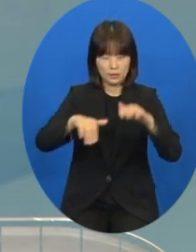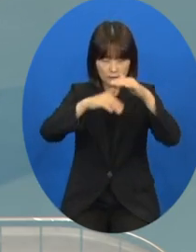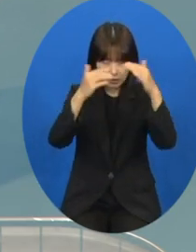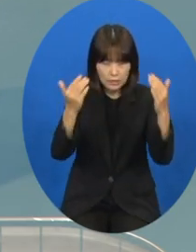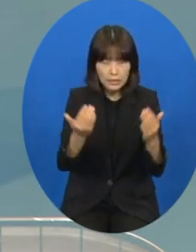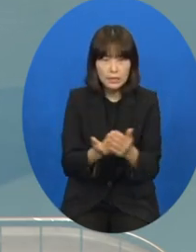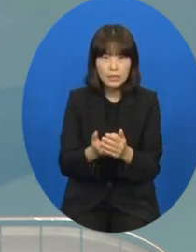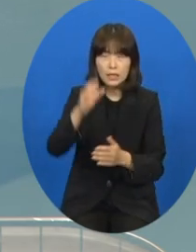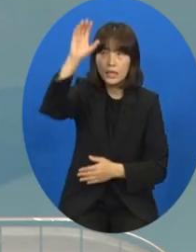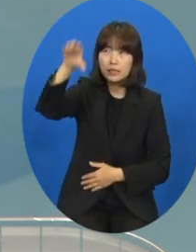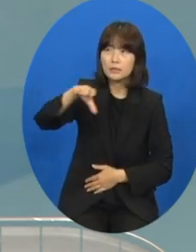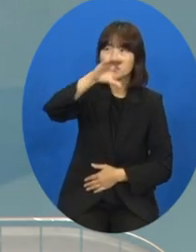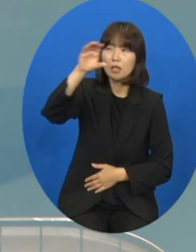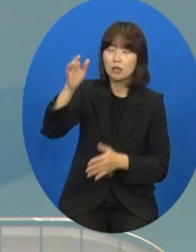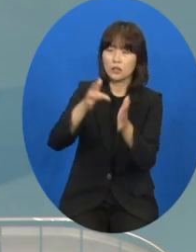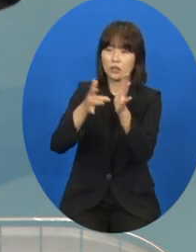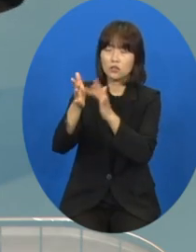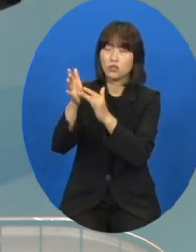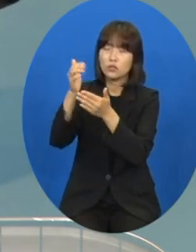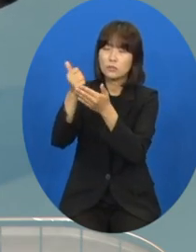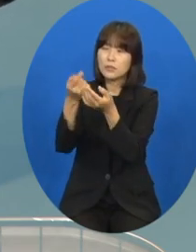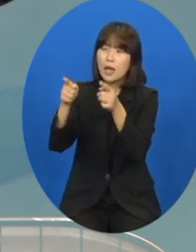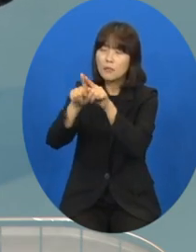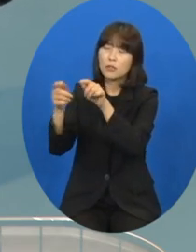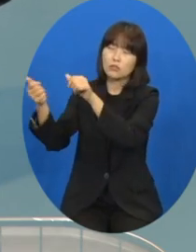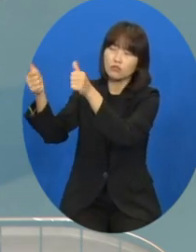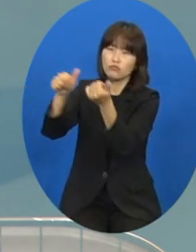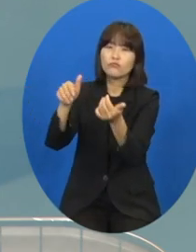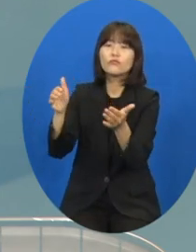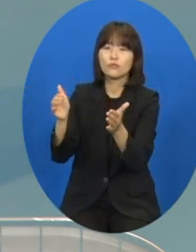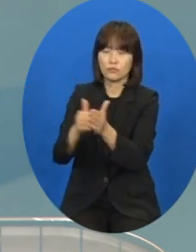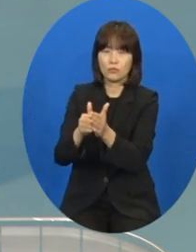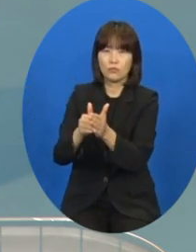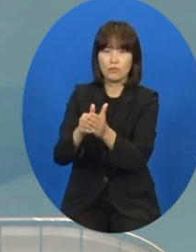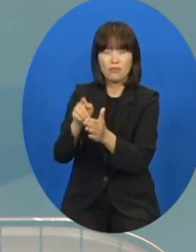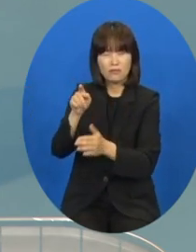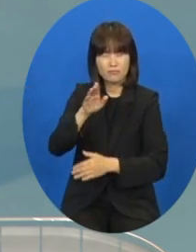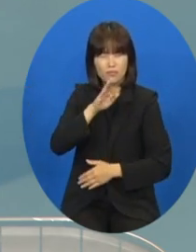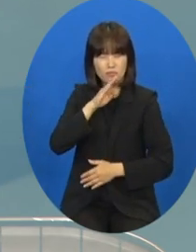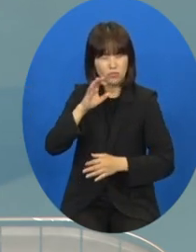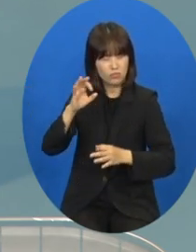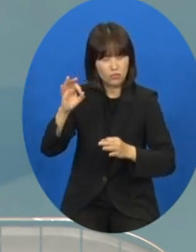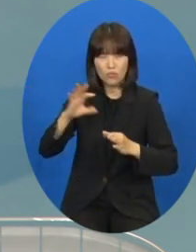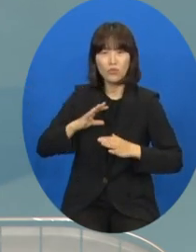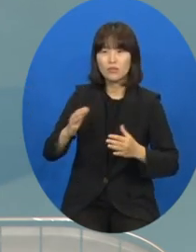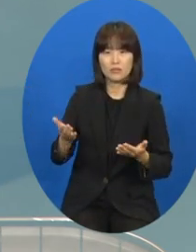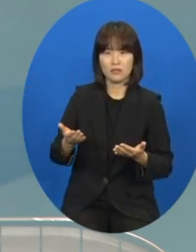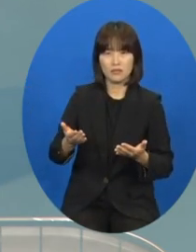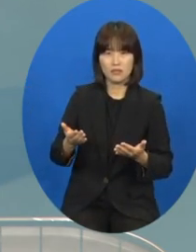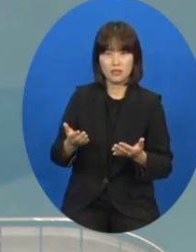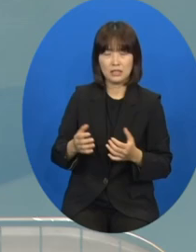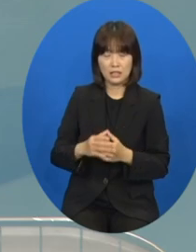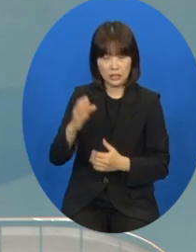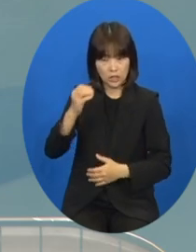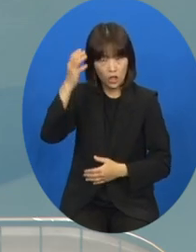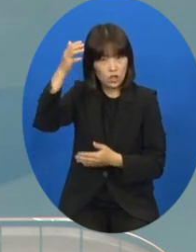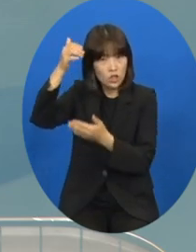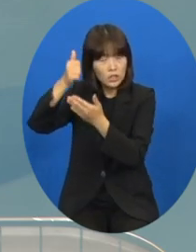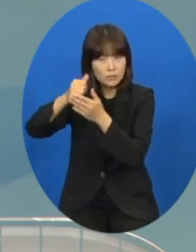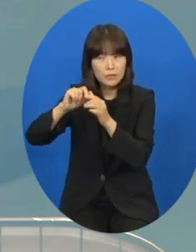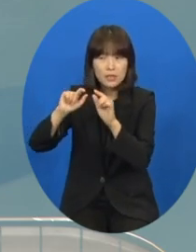십자가에서 예수님과 함께 죽었다는 것 이건 정말 놀라운 일이에요. 성령이